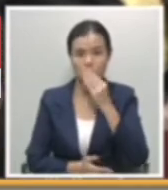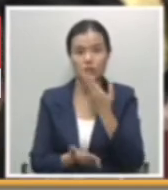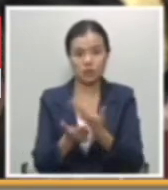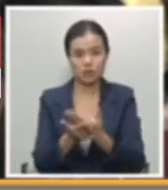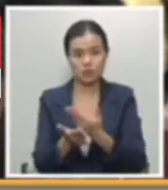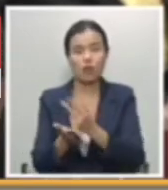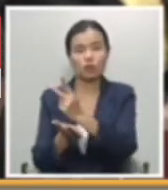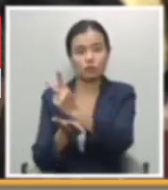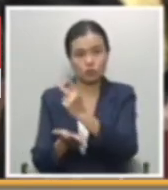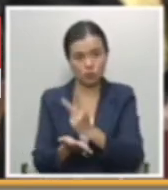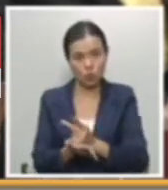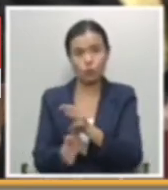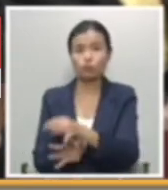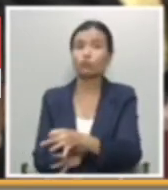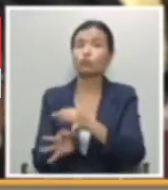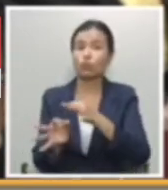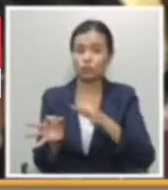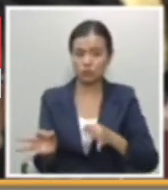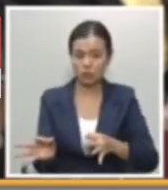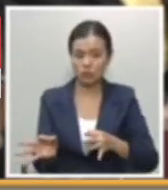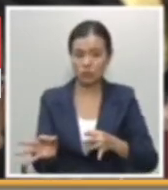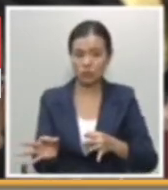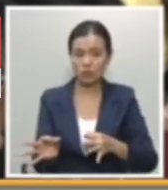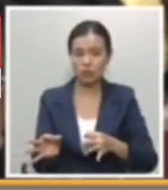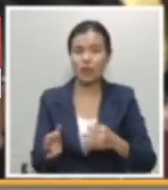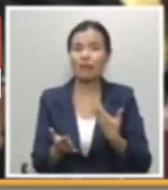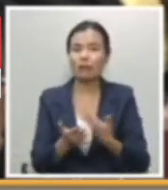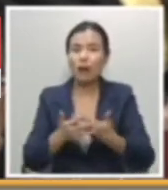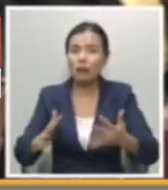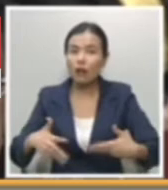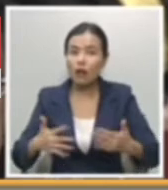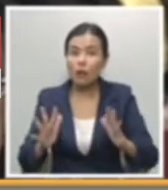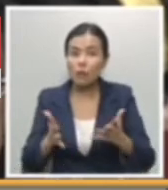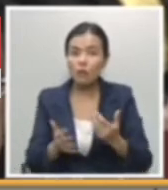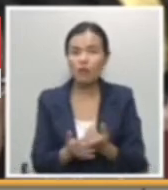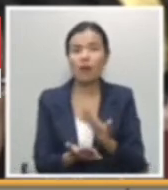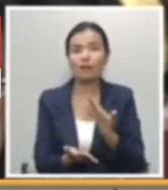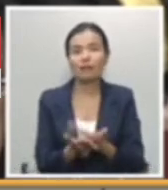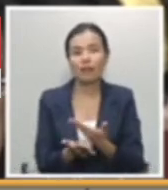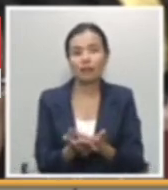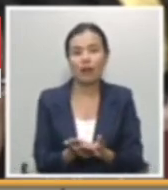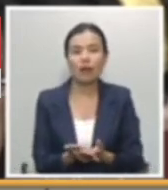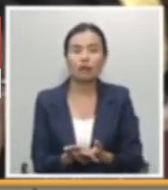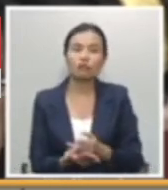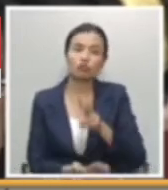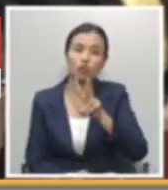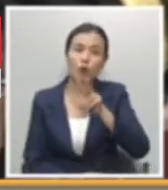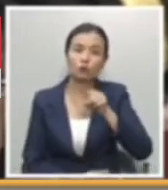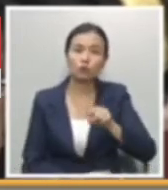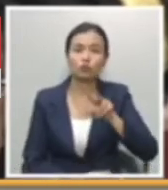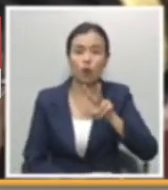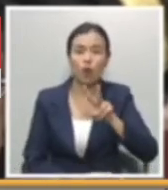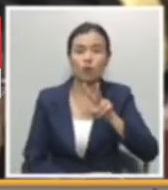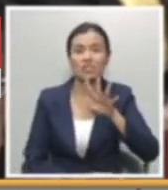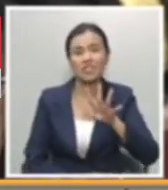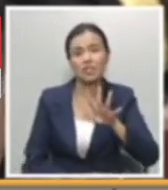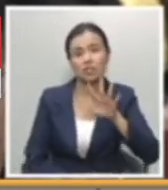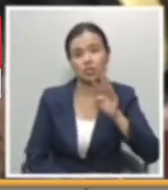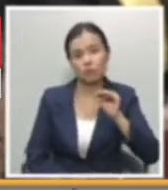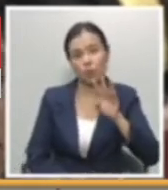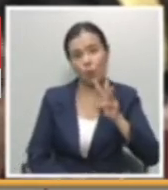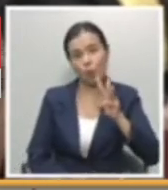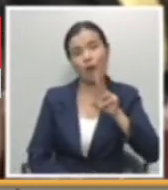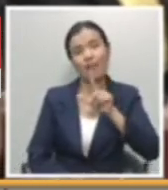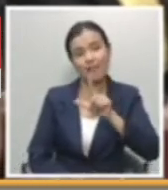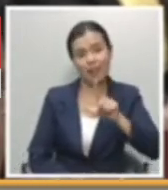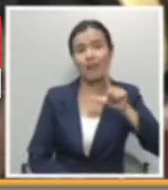เงินกู้เพื่อชดเชยนะของการขาดรายได้นี้มียอดรวมสูงถึง 2.246